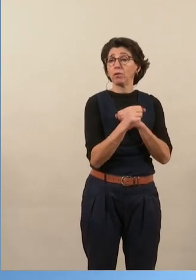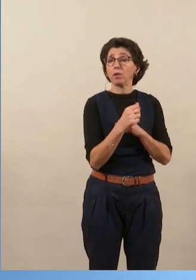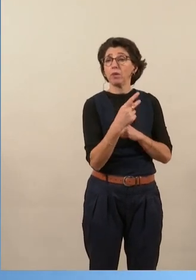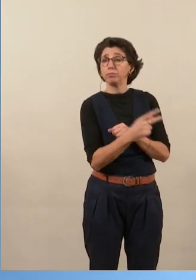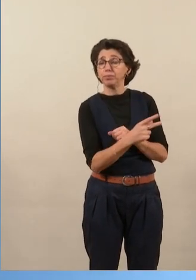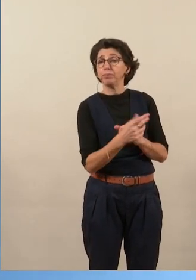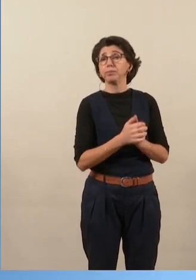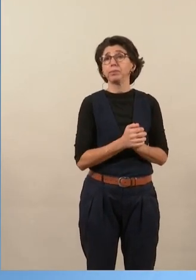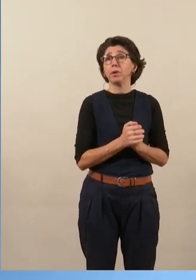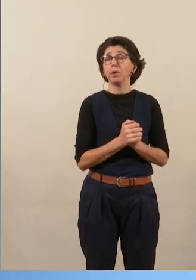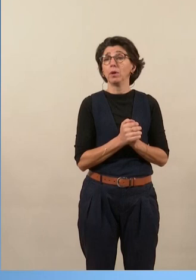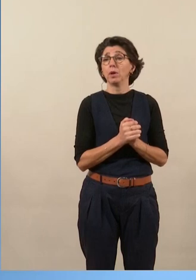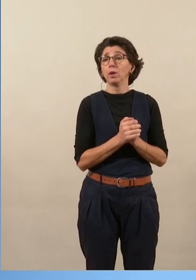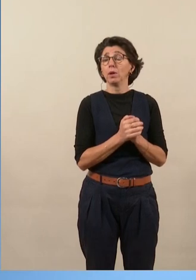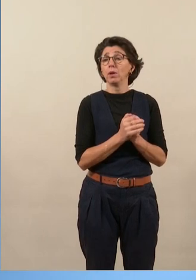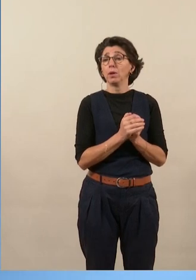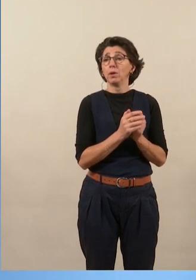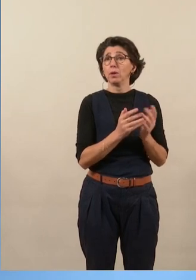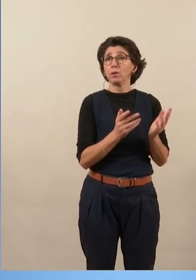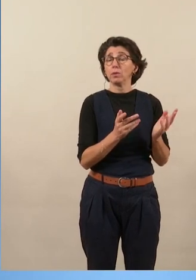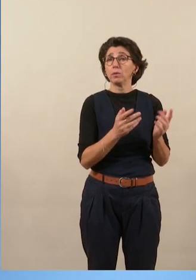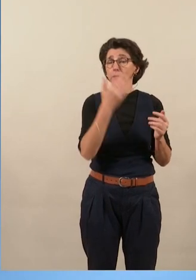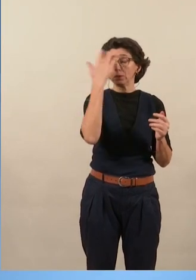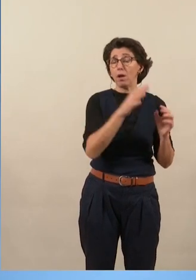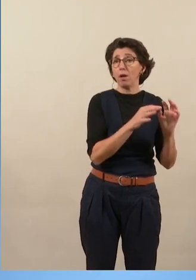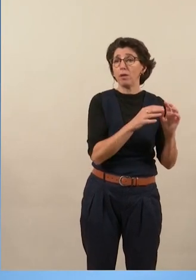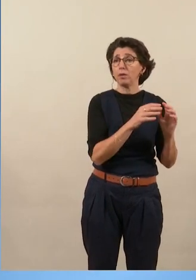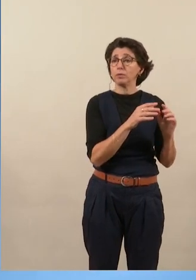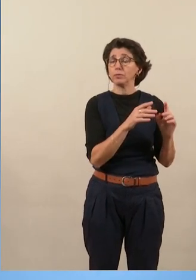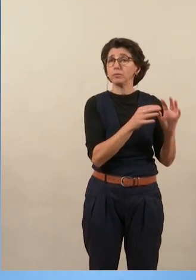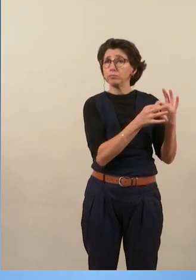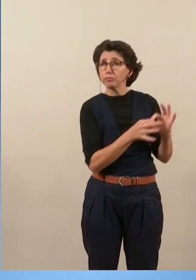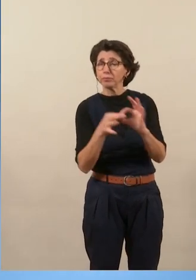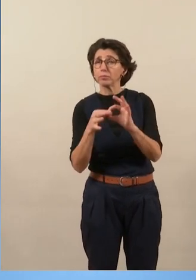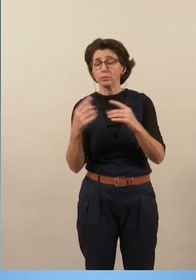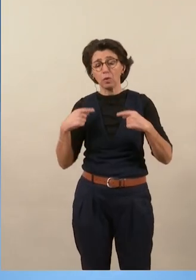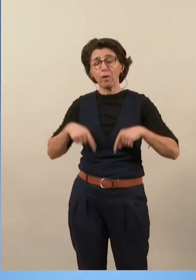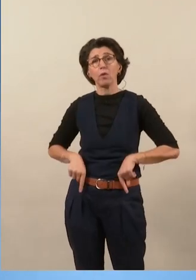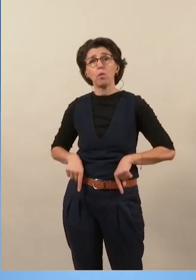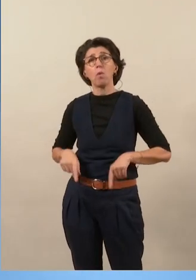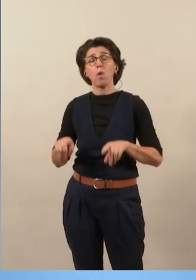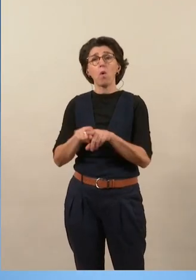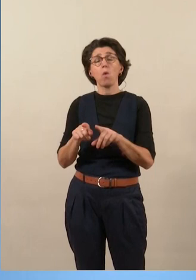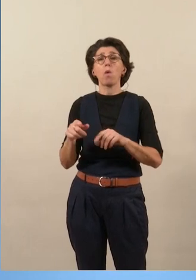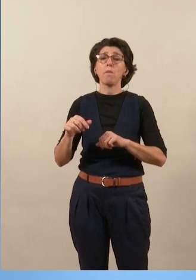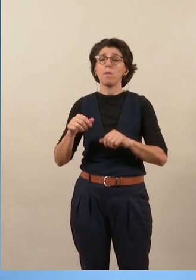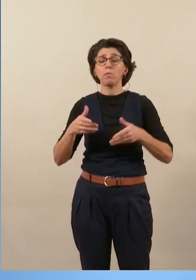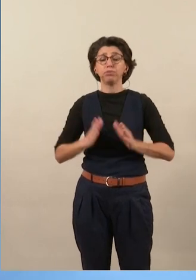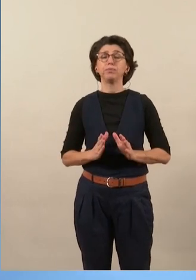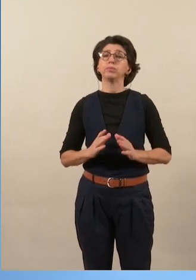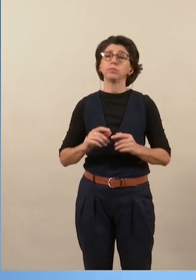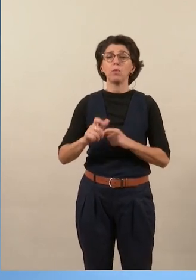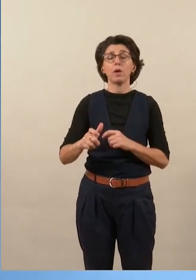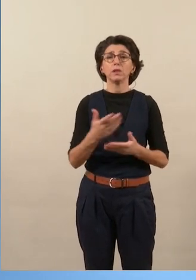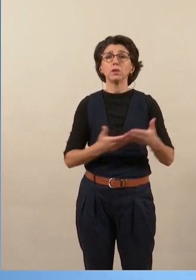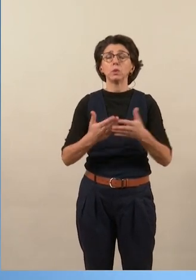l'issu duquel d'ailleurs il faut quand même le rappeler le gouvernement avait décidé justement de mettre en place l'état d'urgence et vous